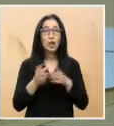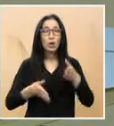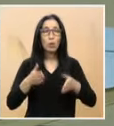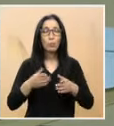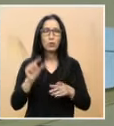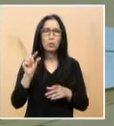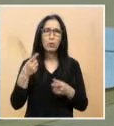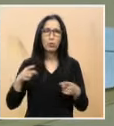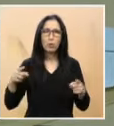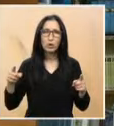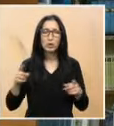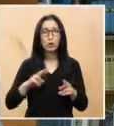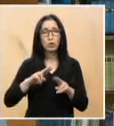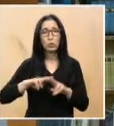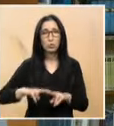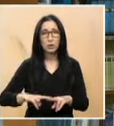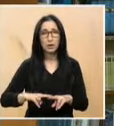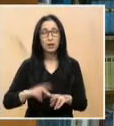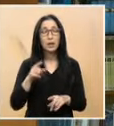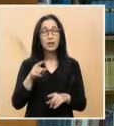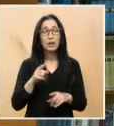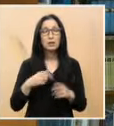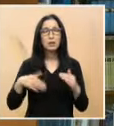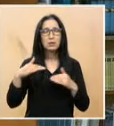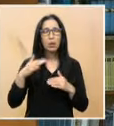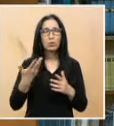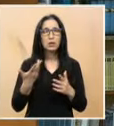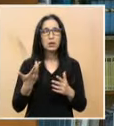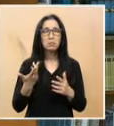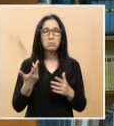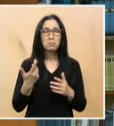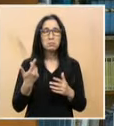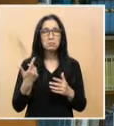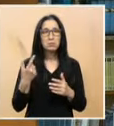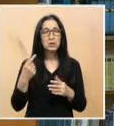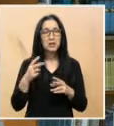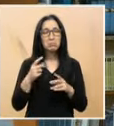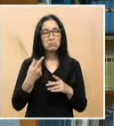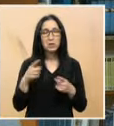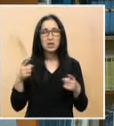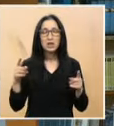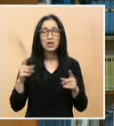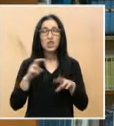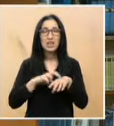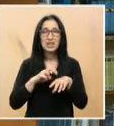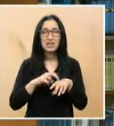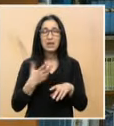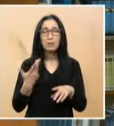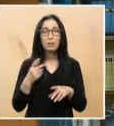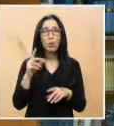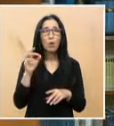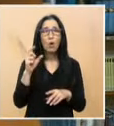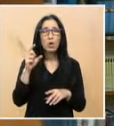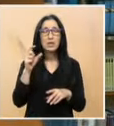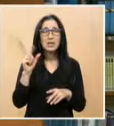Нашите роботи са малко по-различни от останалите. Те са с доста интуитивен дизайн. Имат много